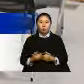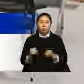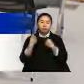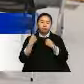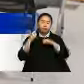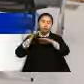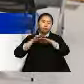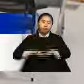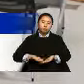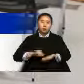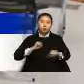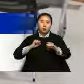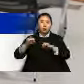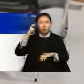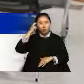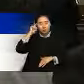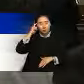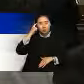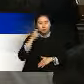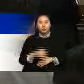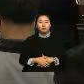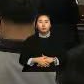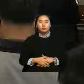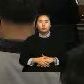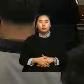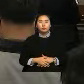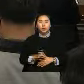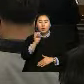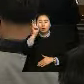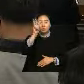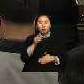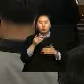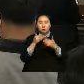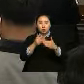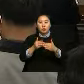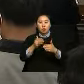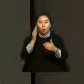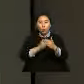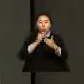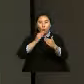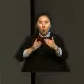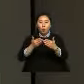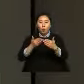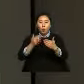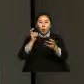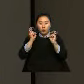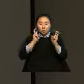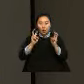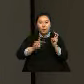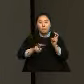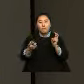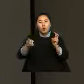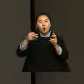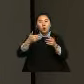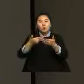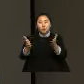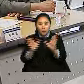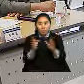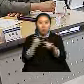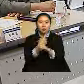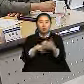무력화시키려고 하는 행위다 그렇게 생각을 하고 있습니다. 양평군이 진행 중인 양평공사 공단 전환을 위한 타당성 검토